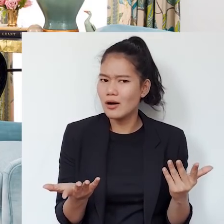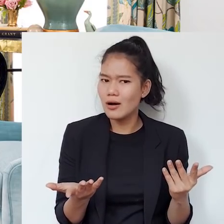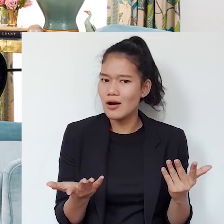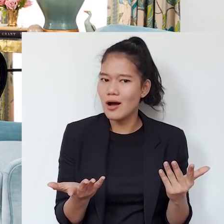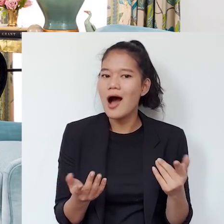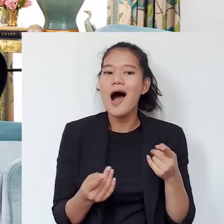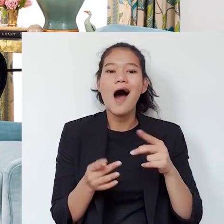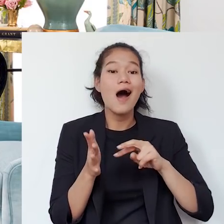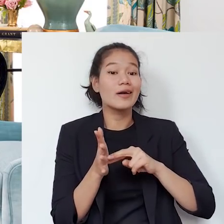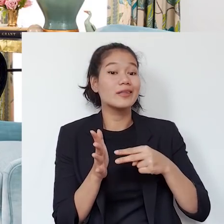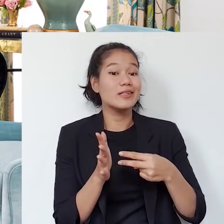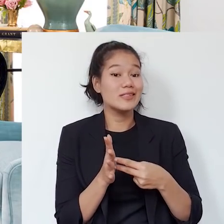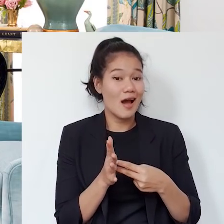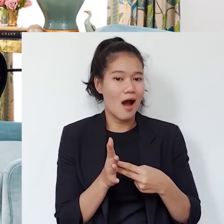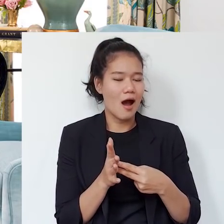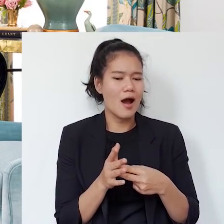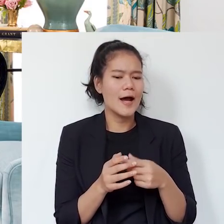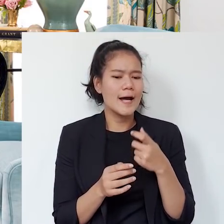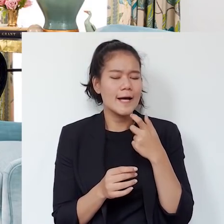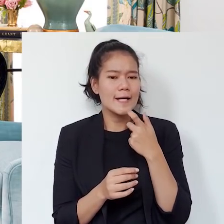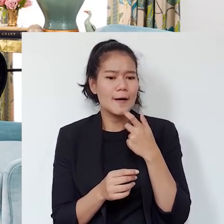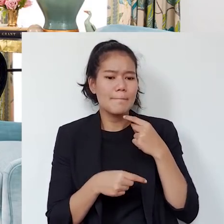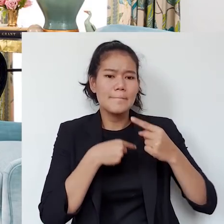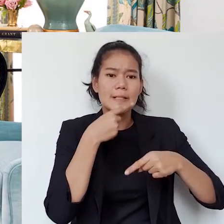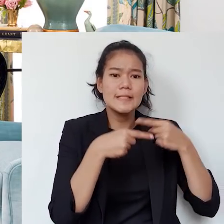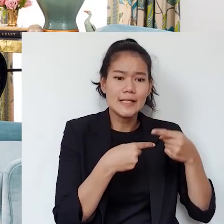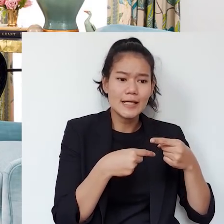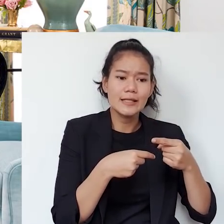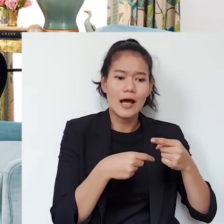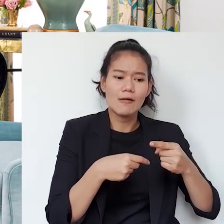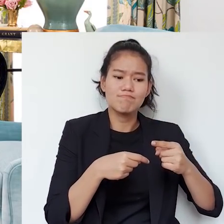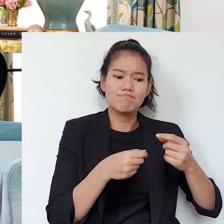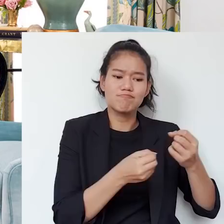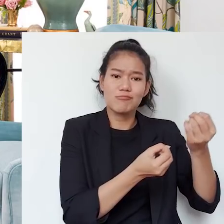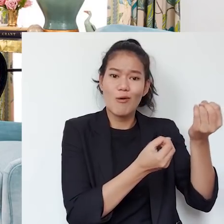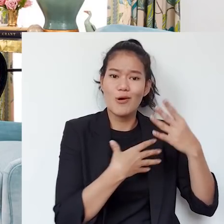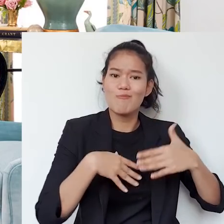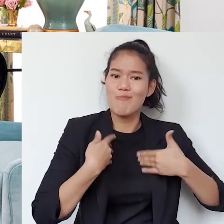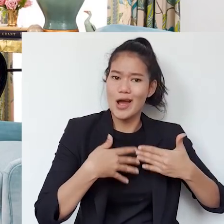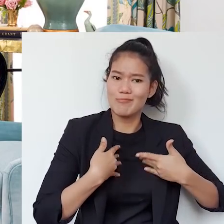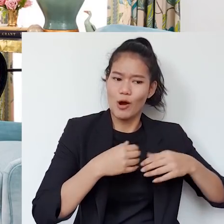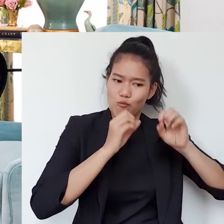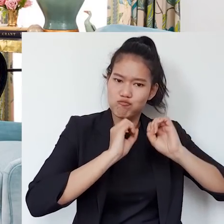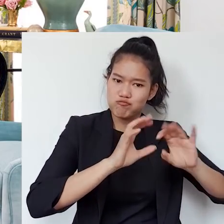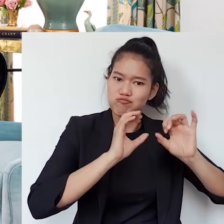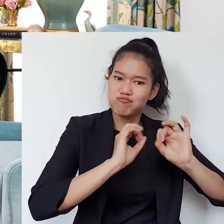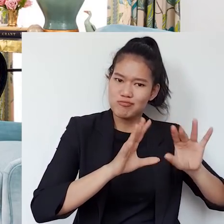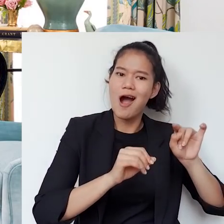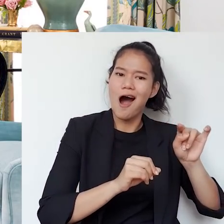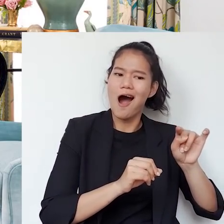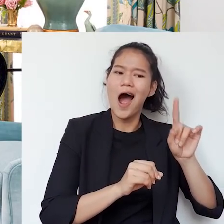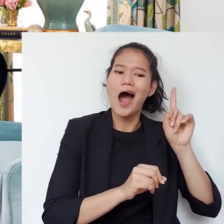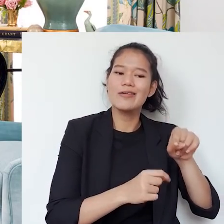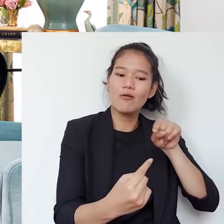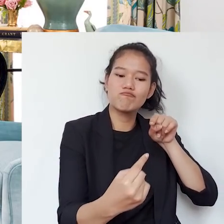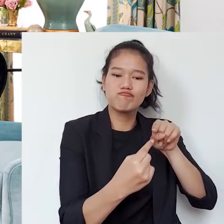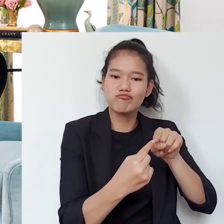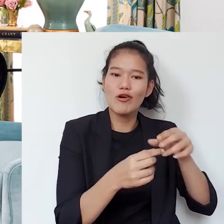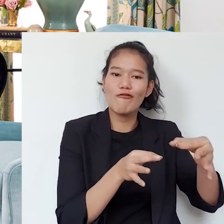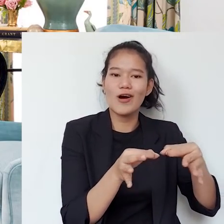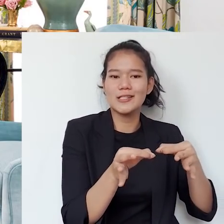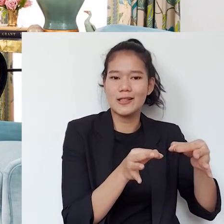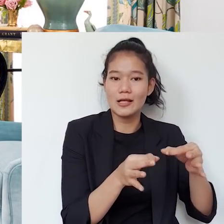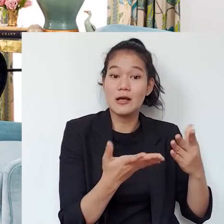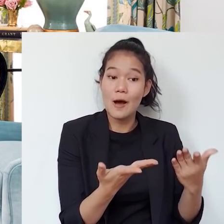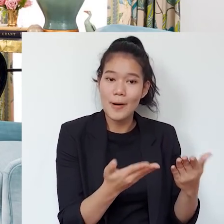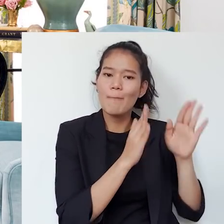Ini berarti kelumrahan menceritakan kabar baik itu kemudian bertemu dengan fasilitas media